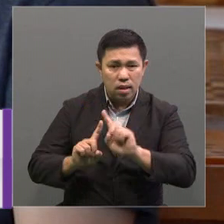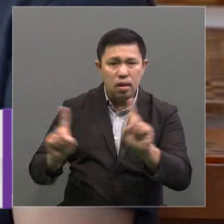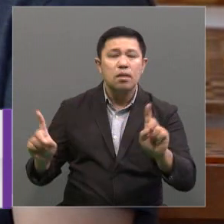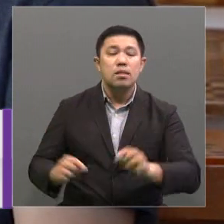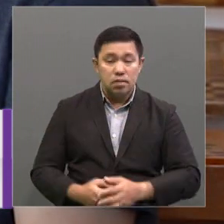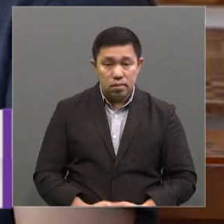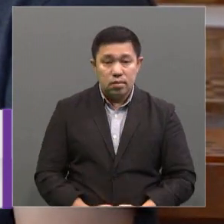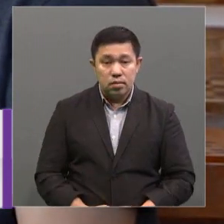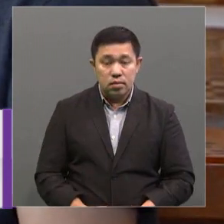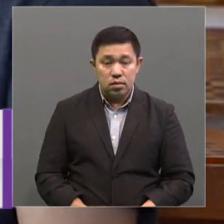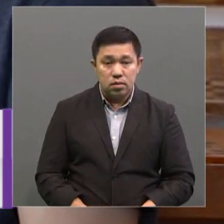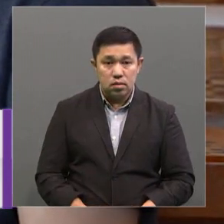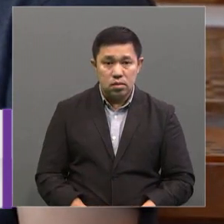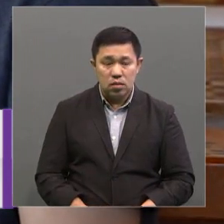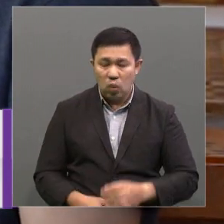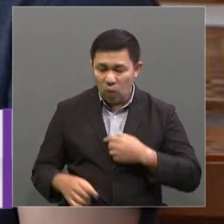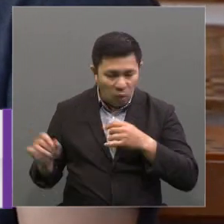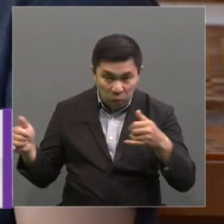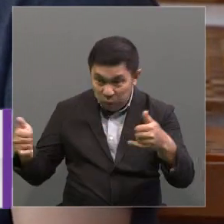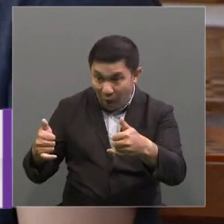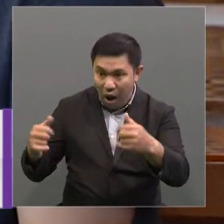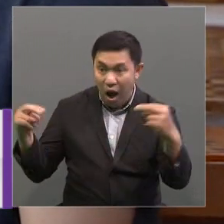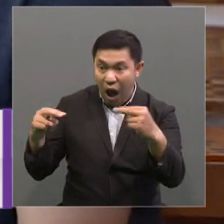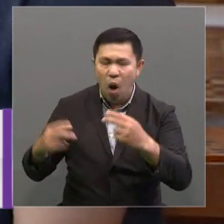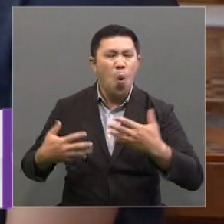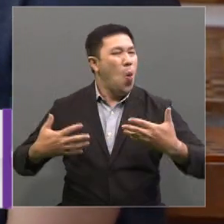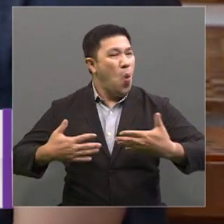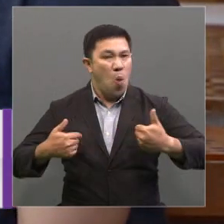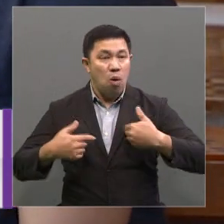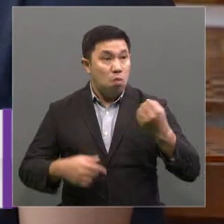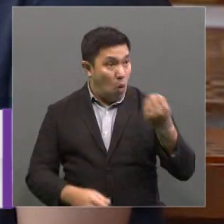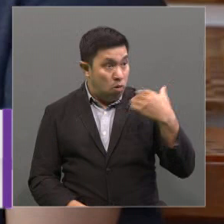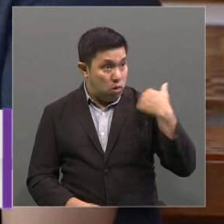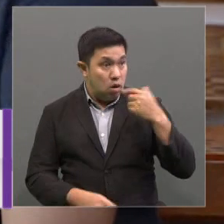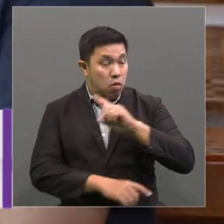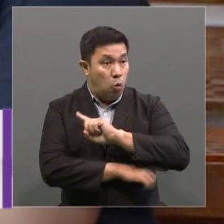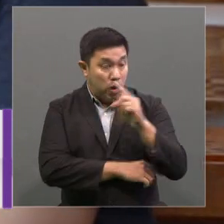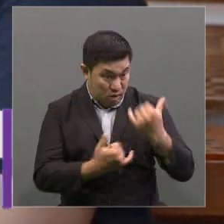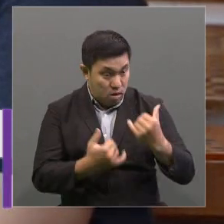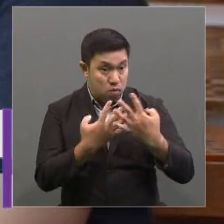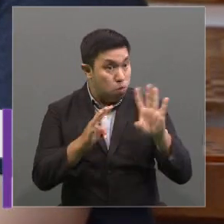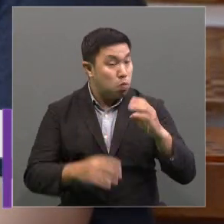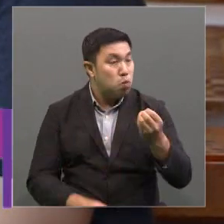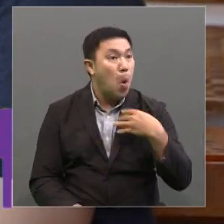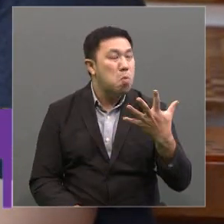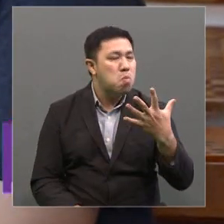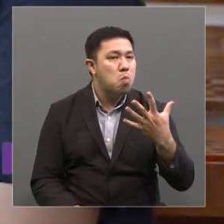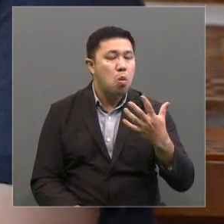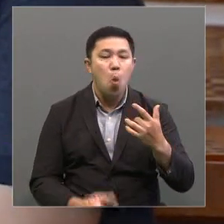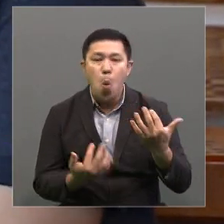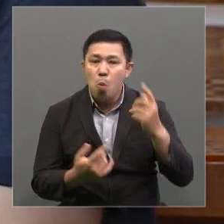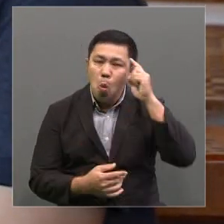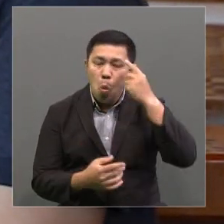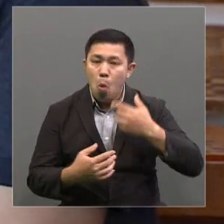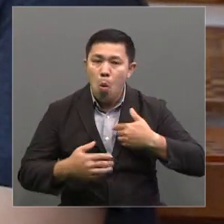อย่ามาเก็ดีใจอแต่ว่าได้รับแจ้งอยู่ว่าเอ้ยวันนี้จะมีการปล่อยตัวไม่ไม่รู้อ้าแล้วเรา